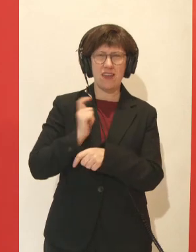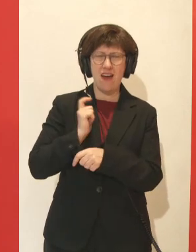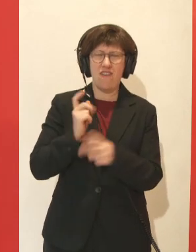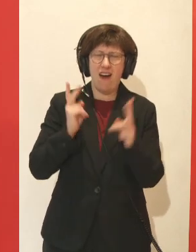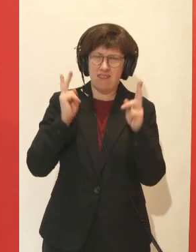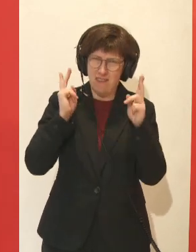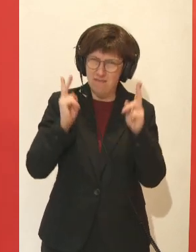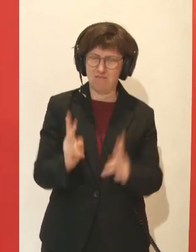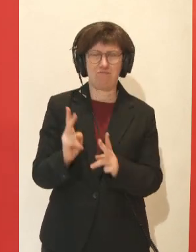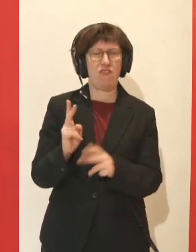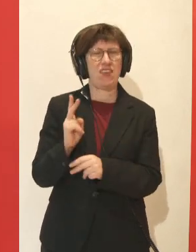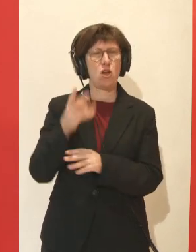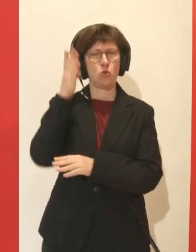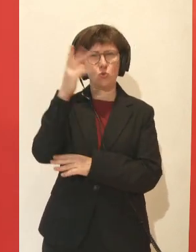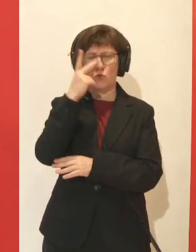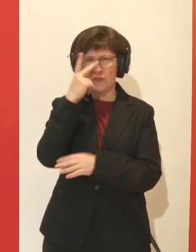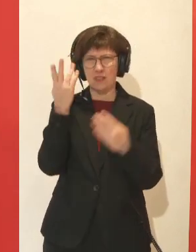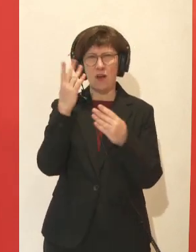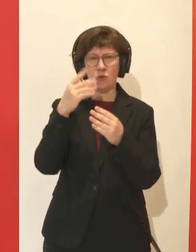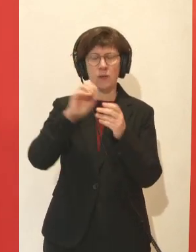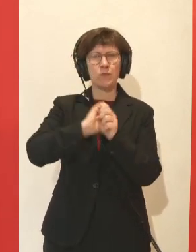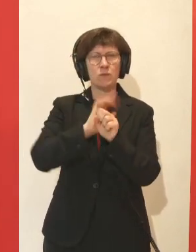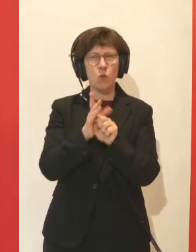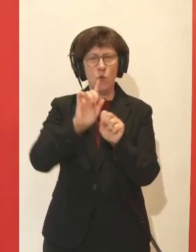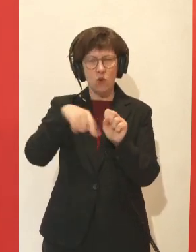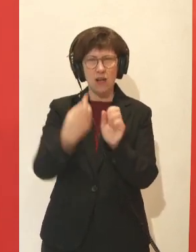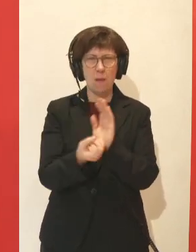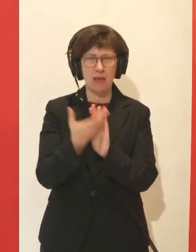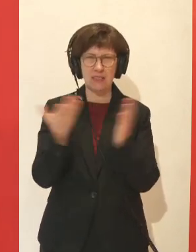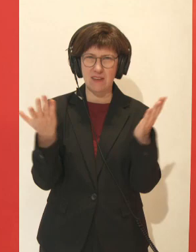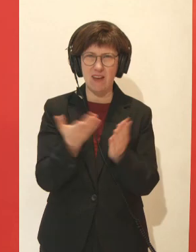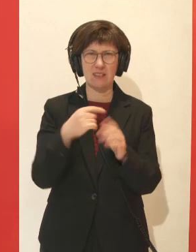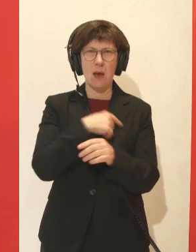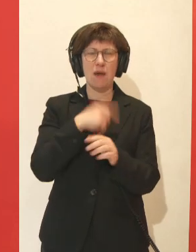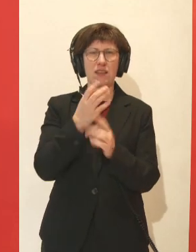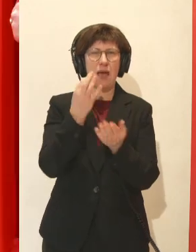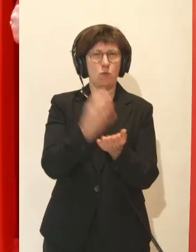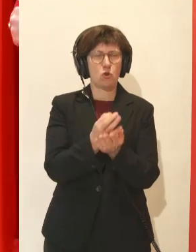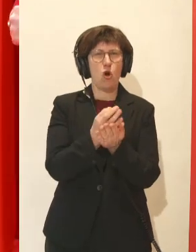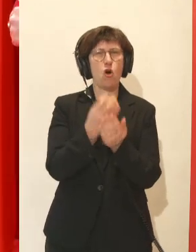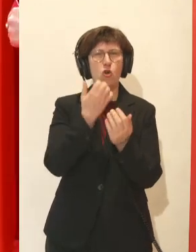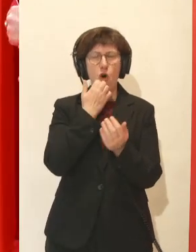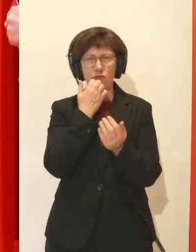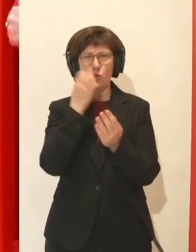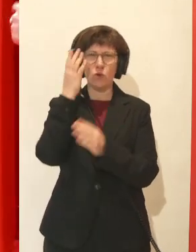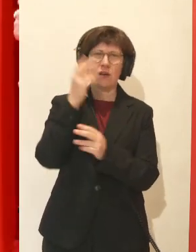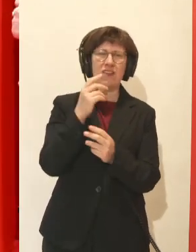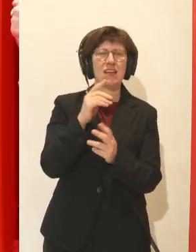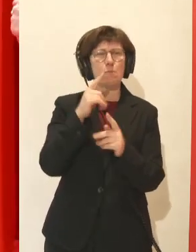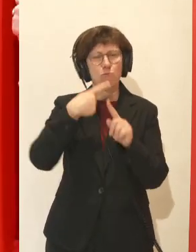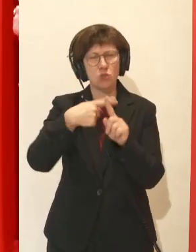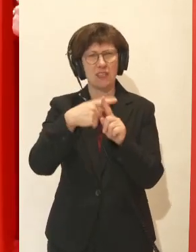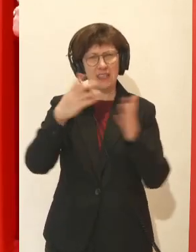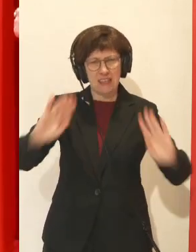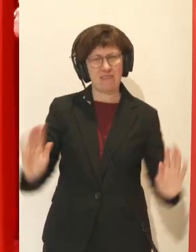sich Gedanken machen um die Zukunft und alles das, was nach Corona kommt, und dass Parteien noch Orte der Hoffnung sein müssen und Orte der Zuversicht sein müssen. Und das